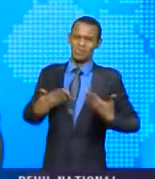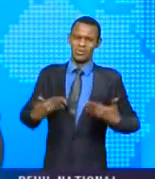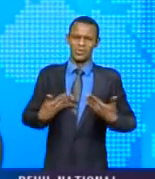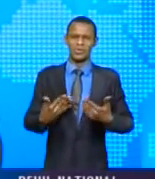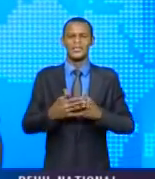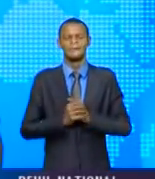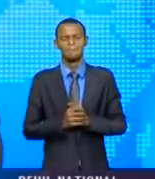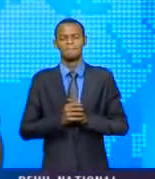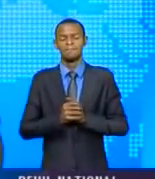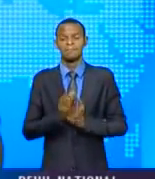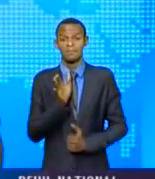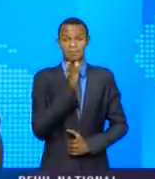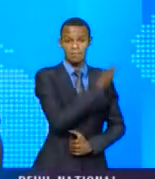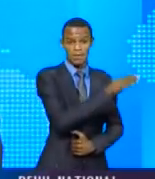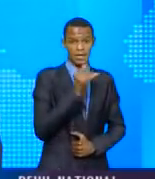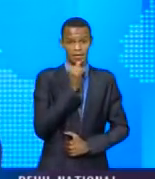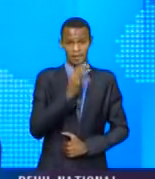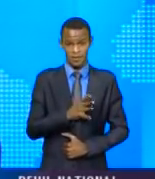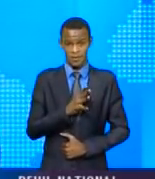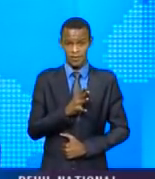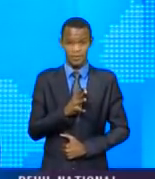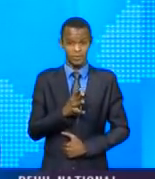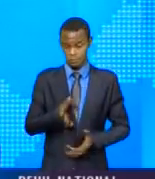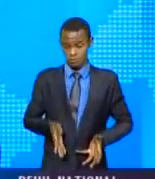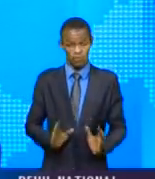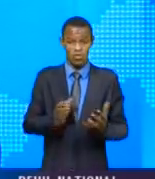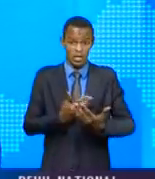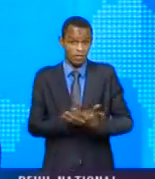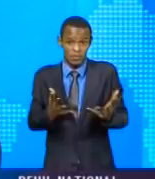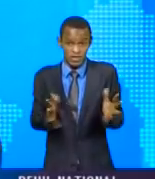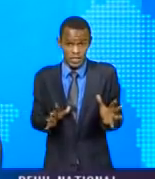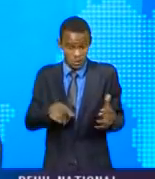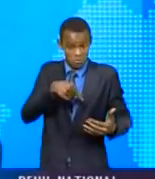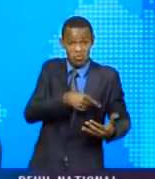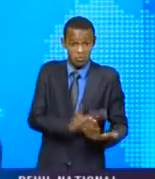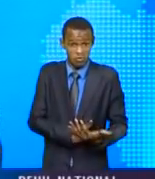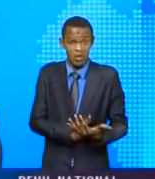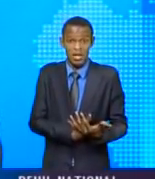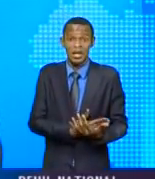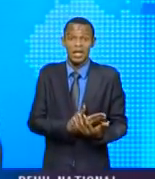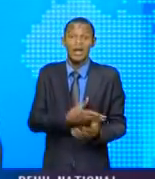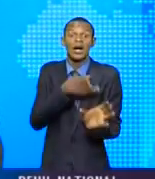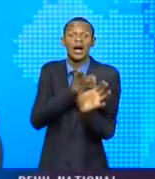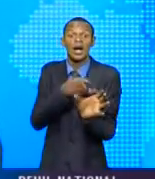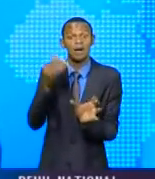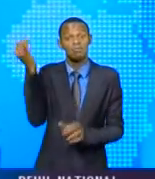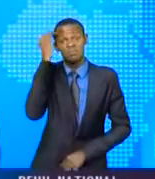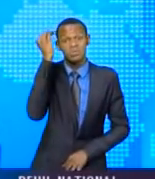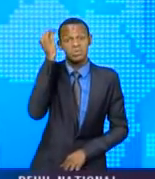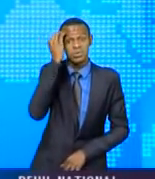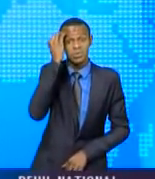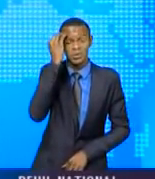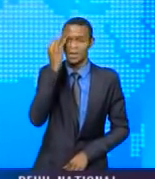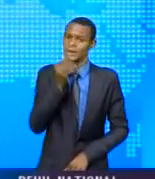les femmes mères qui ont des enfants en situation d'handicap mental ont souvent des difficultés pour